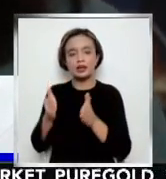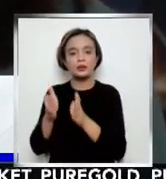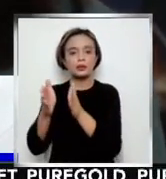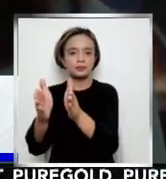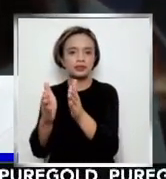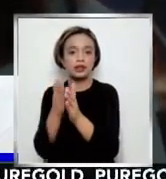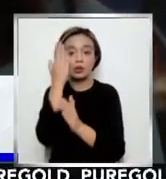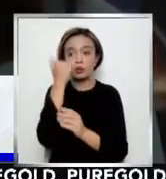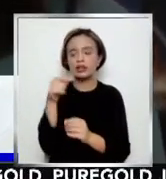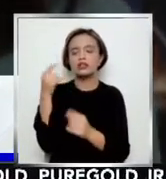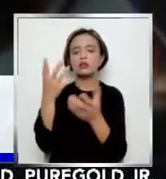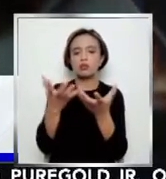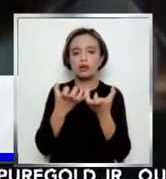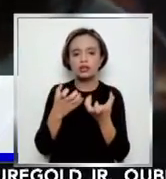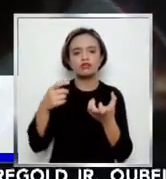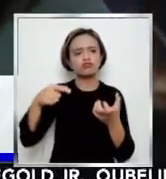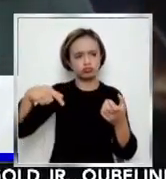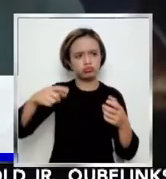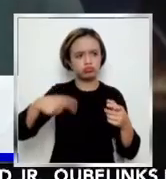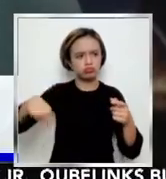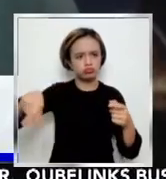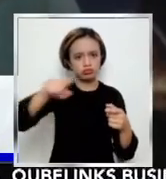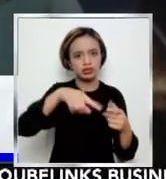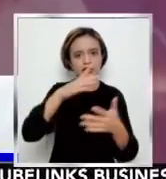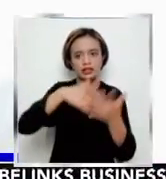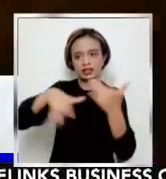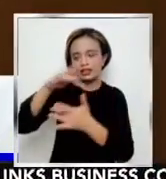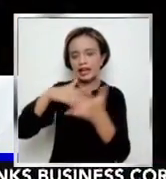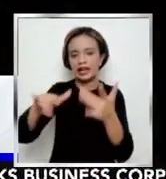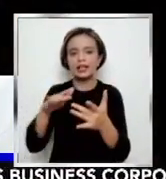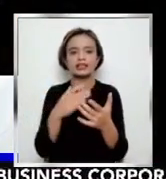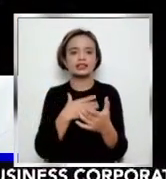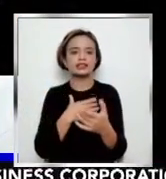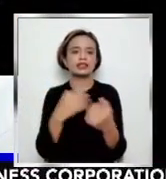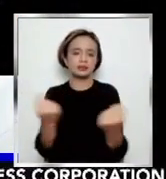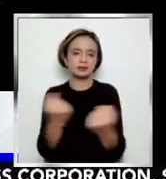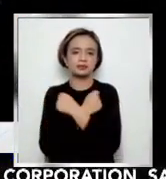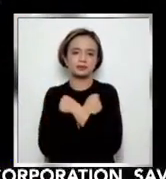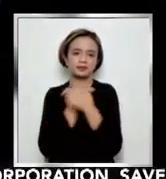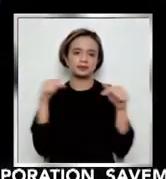sila dito at yun, mahalin yung river natin.